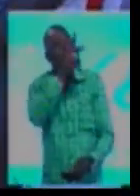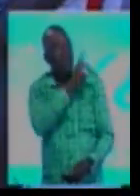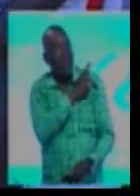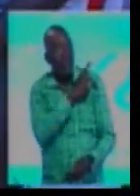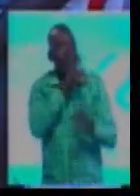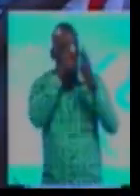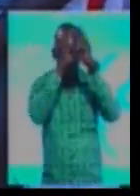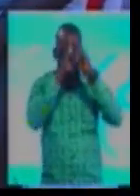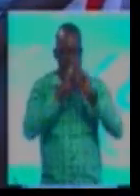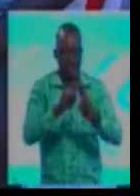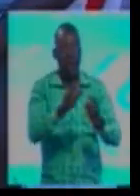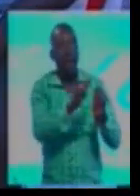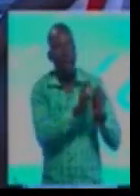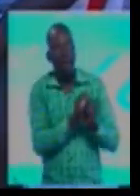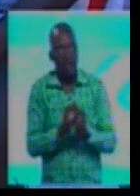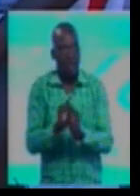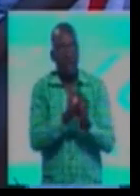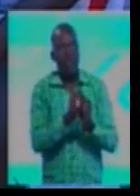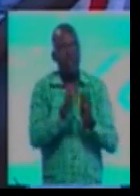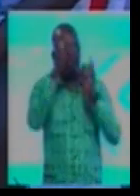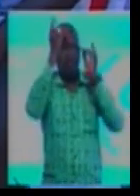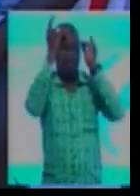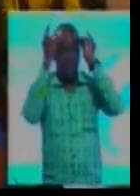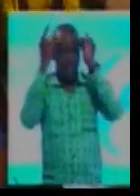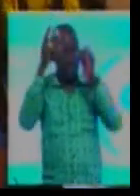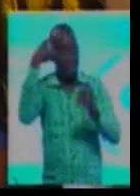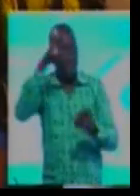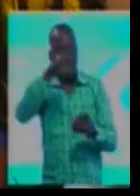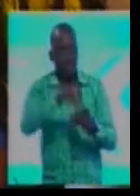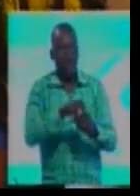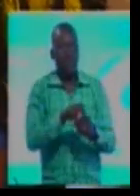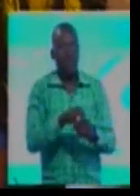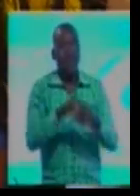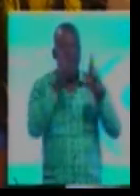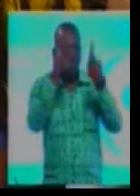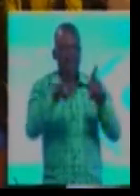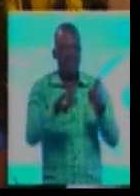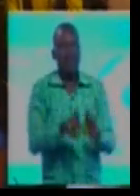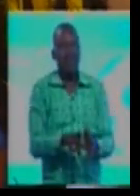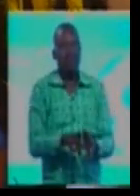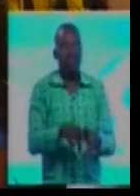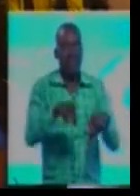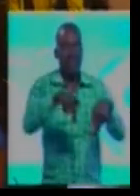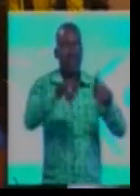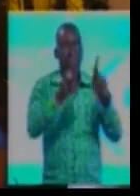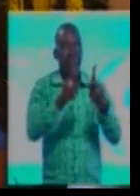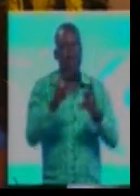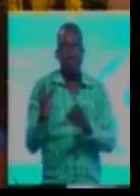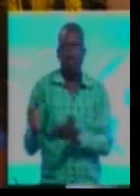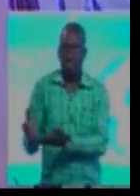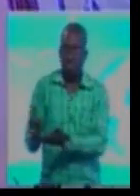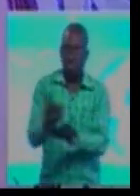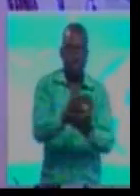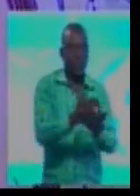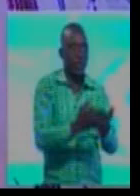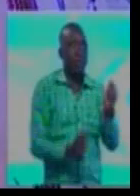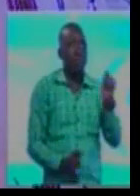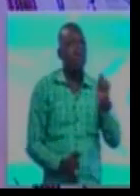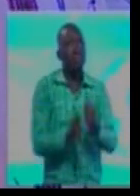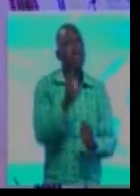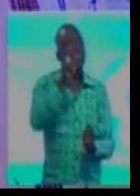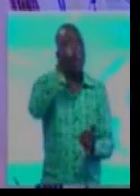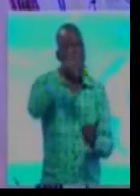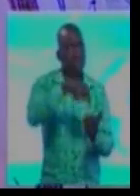rendre hommage à l'ensemble du personnel de son département. Un personnel qui aura permis la mobilisation de plus de